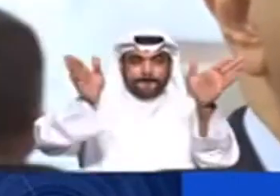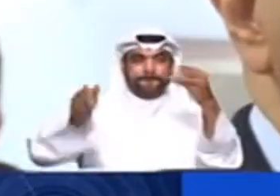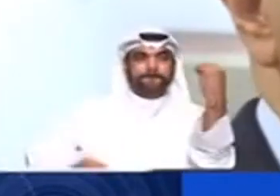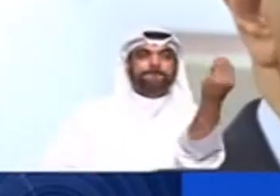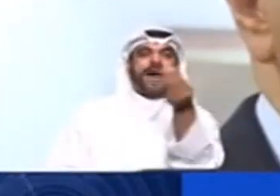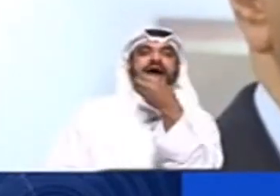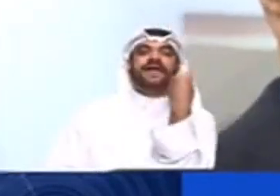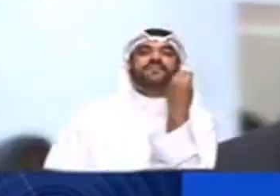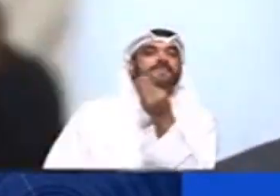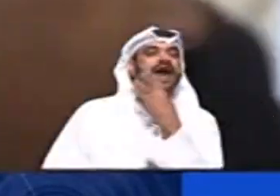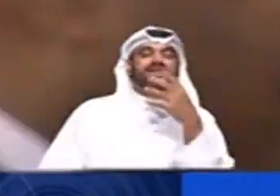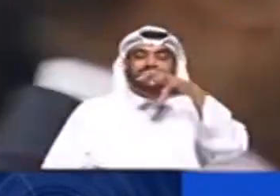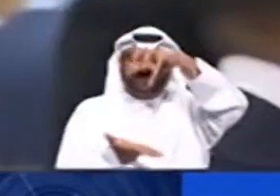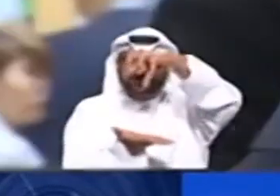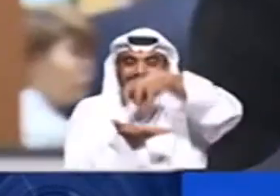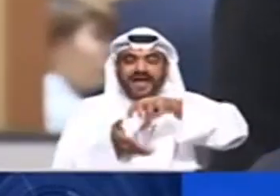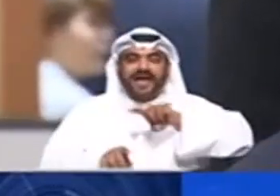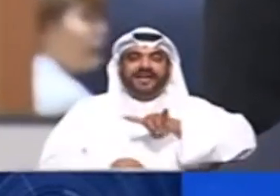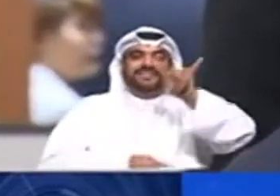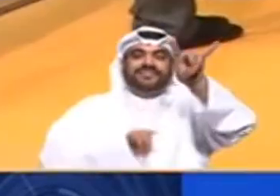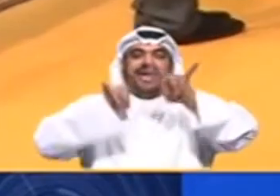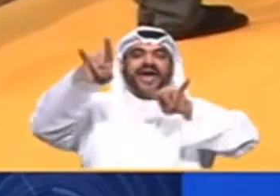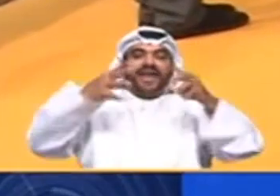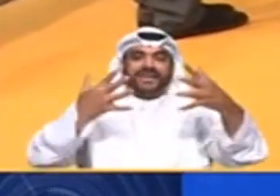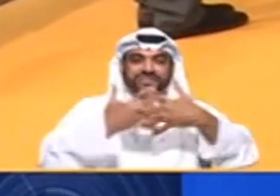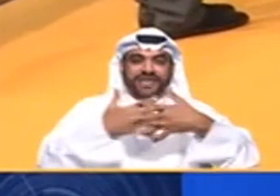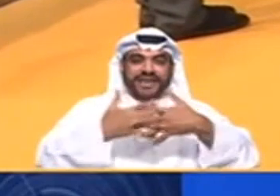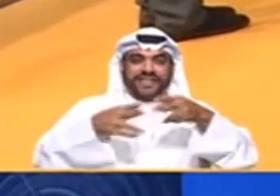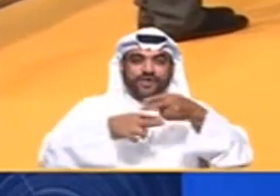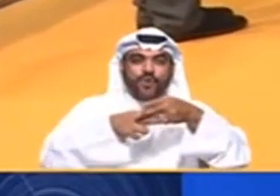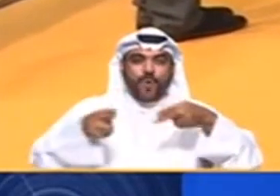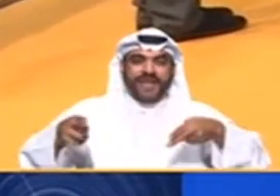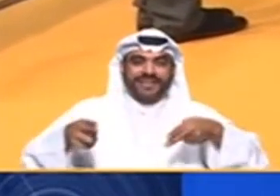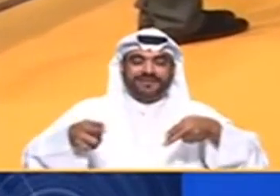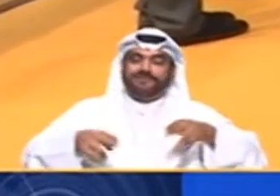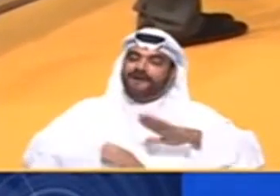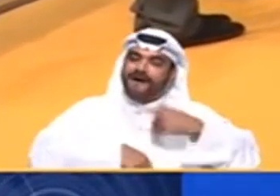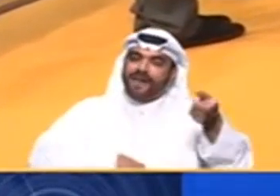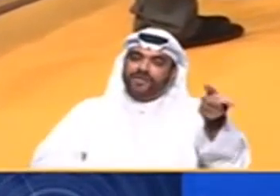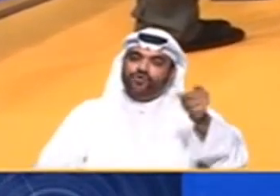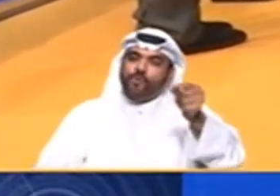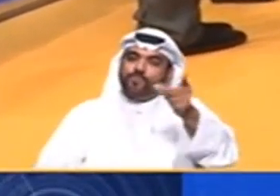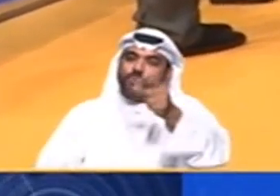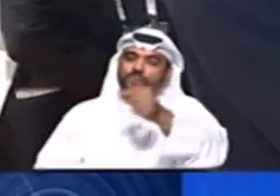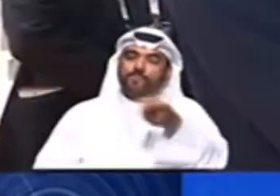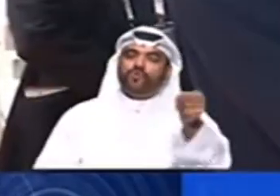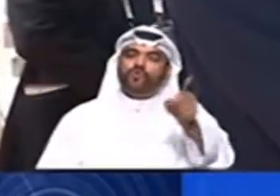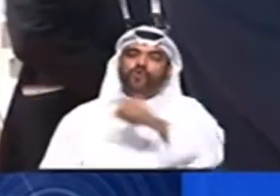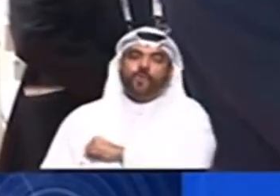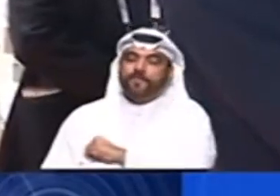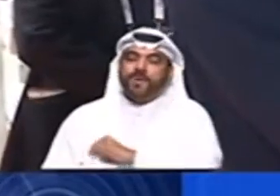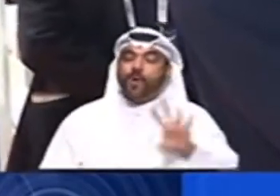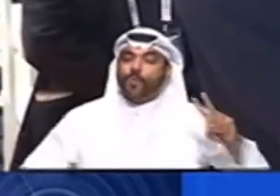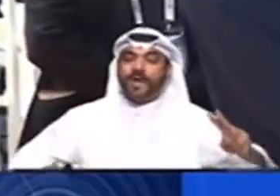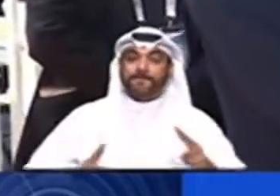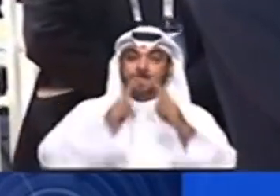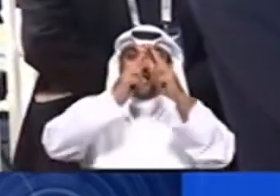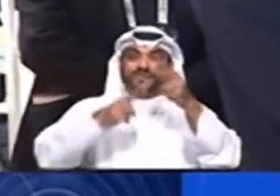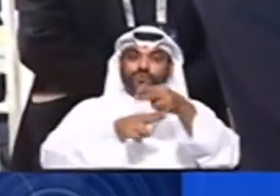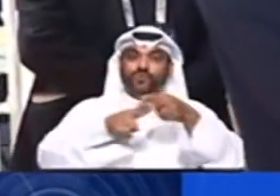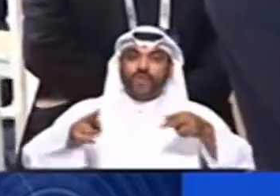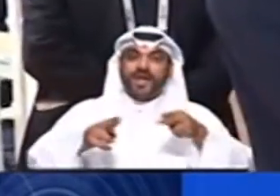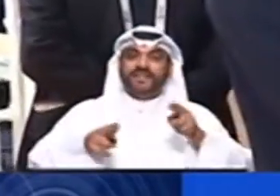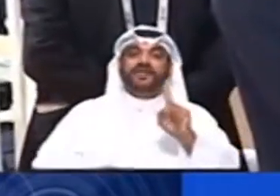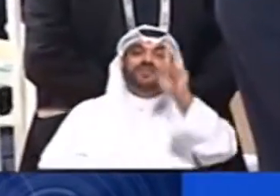الفرنسي للسياحة في العاصمة باريس للاحتفال بإطلاق رحلات جوية يومية ما بين باريس والكويت خلال شهر